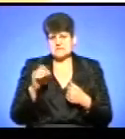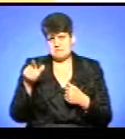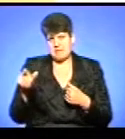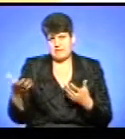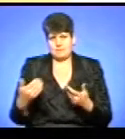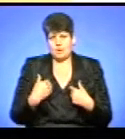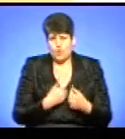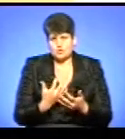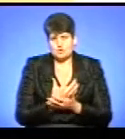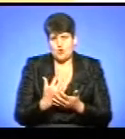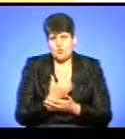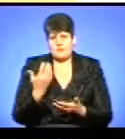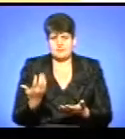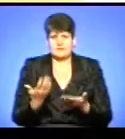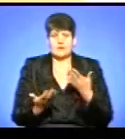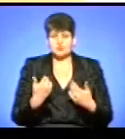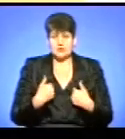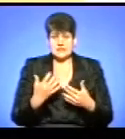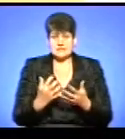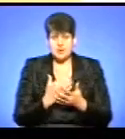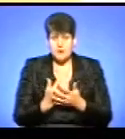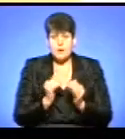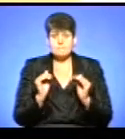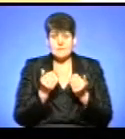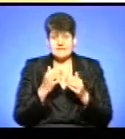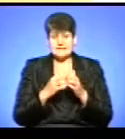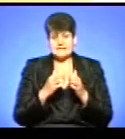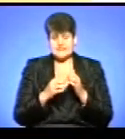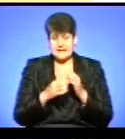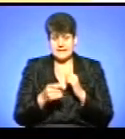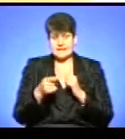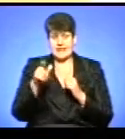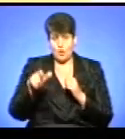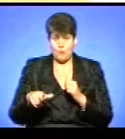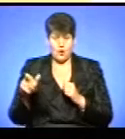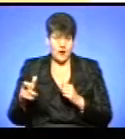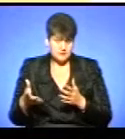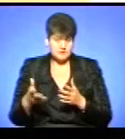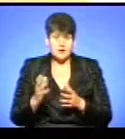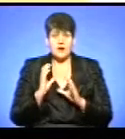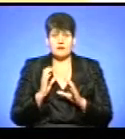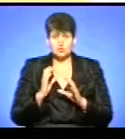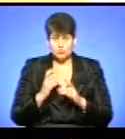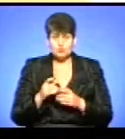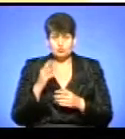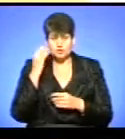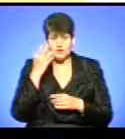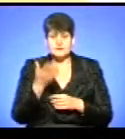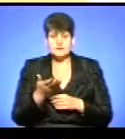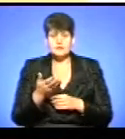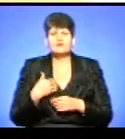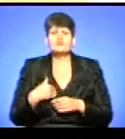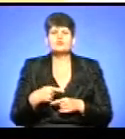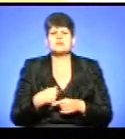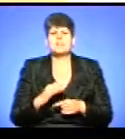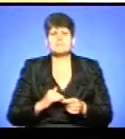щось заробити. Якщо я заробляю менше, ніж середньостатичний тернополянин, автобусом, уявіть собі, то для чого